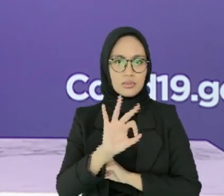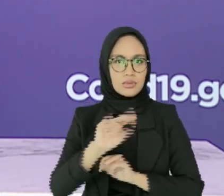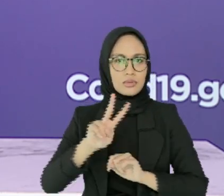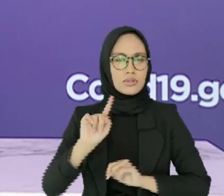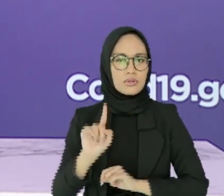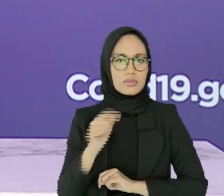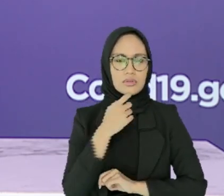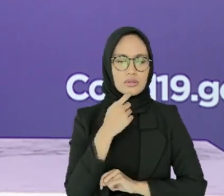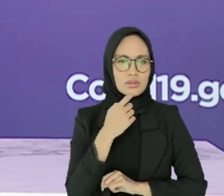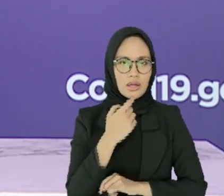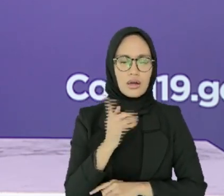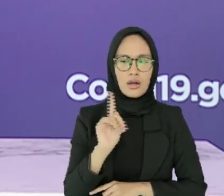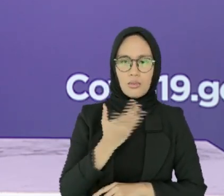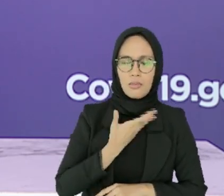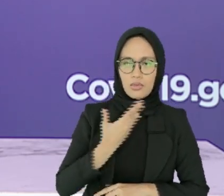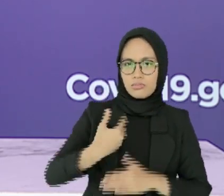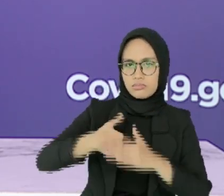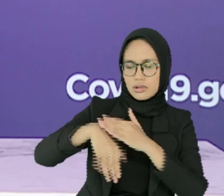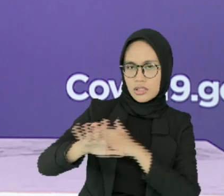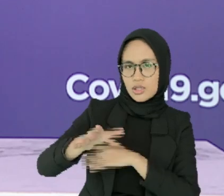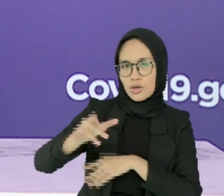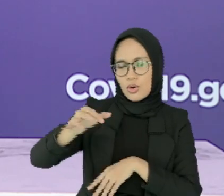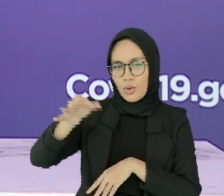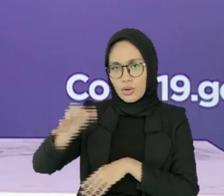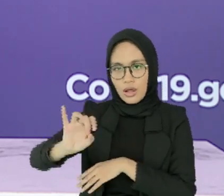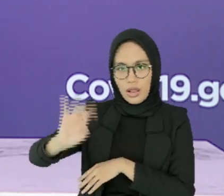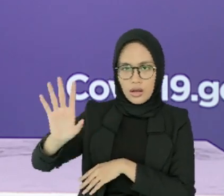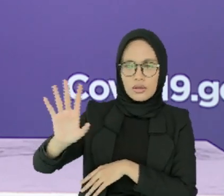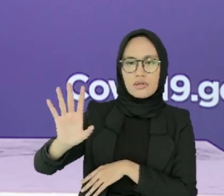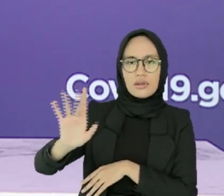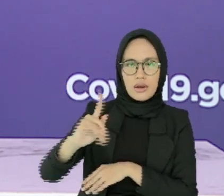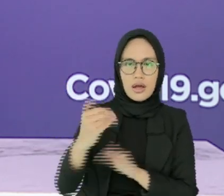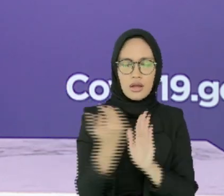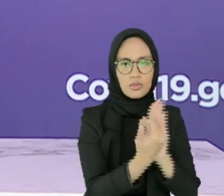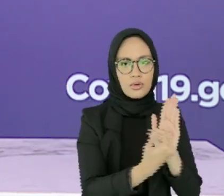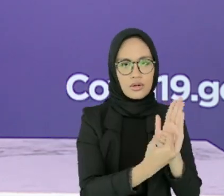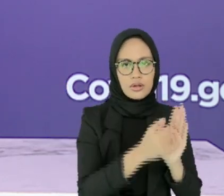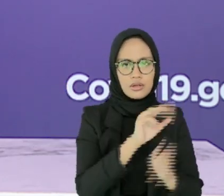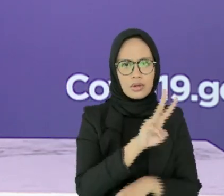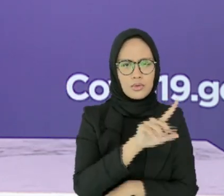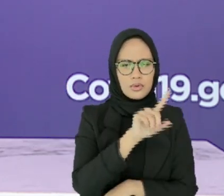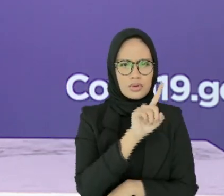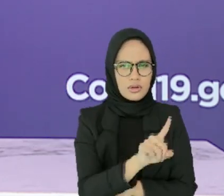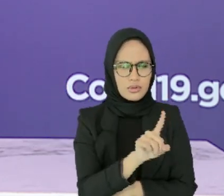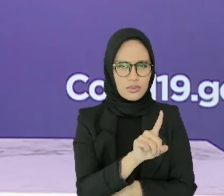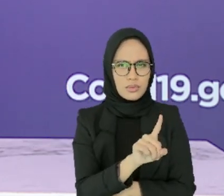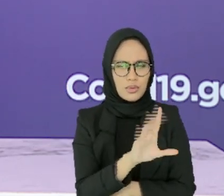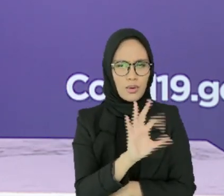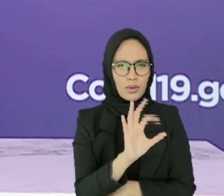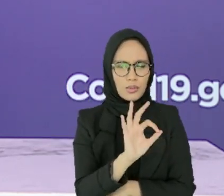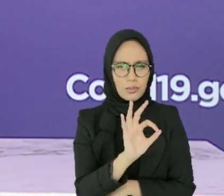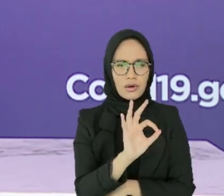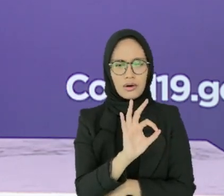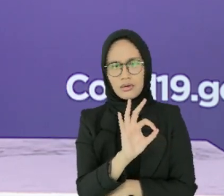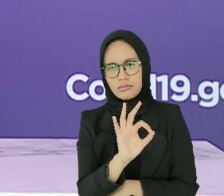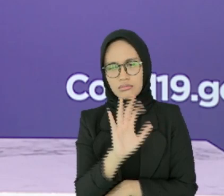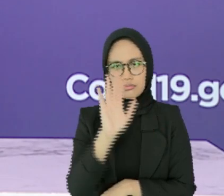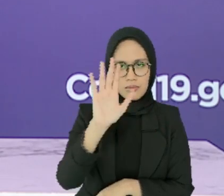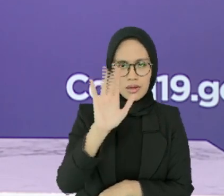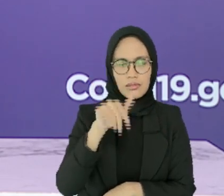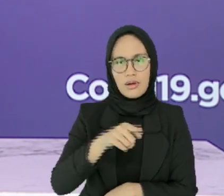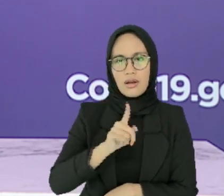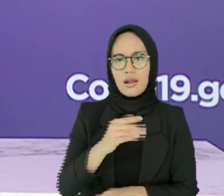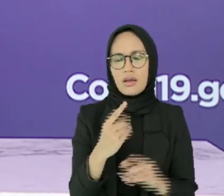tentang perjalanan dalam negeri yang akan berlaku 31 sampai dengan 31oktober mendatang